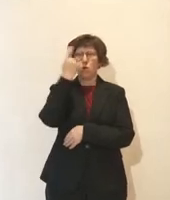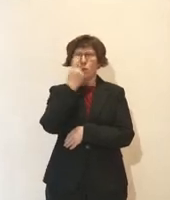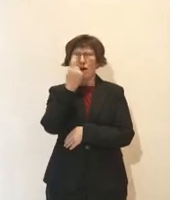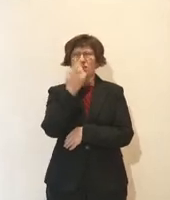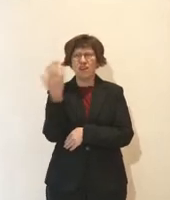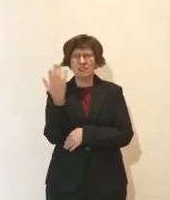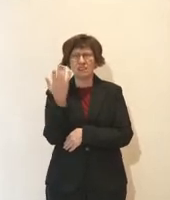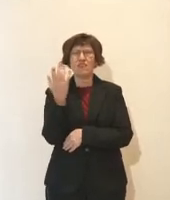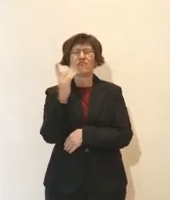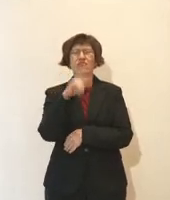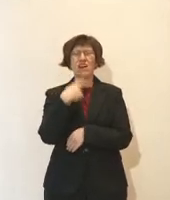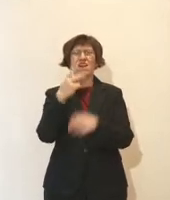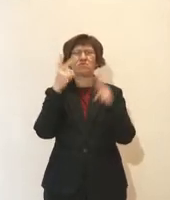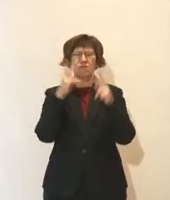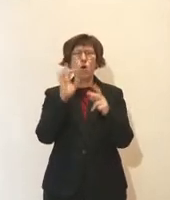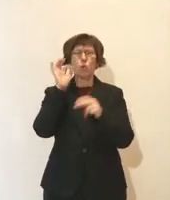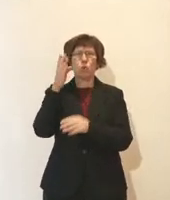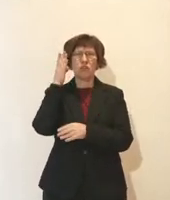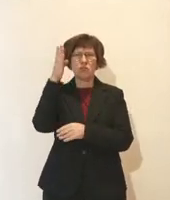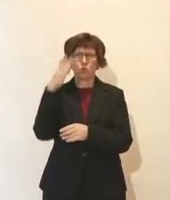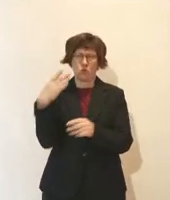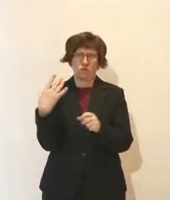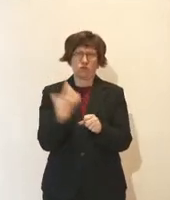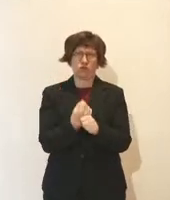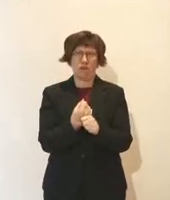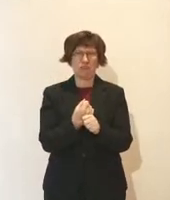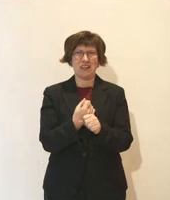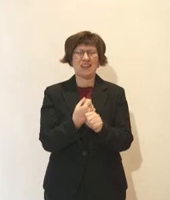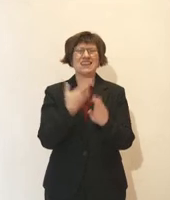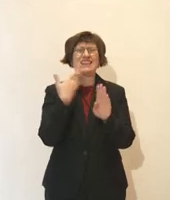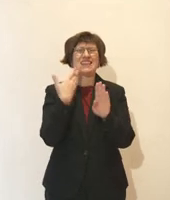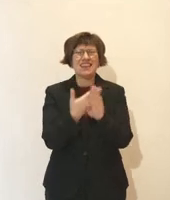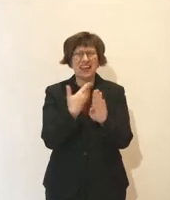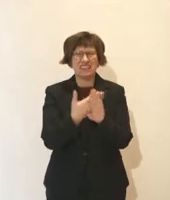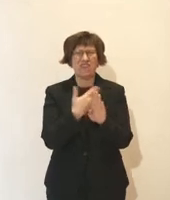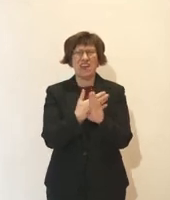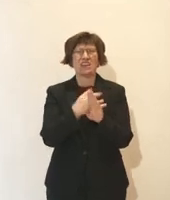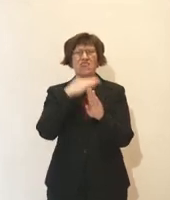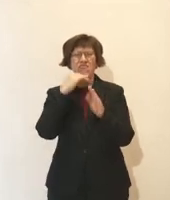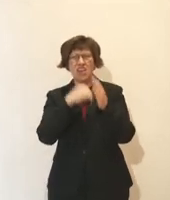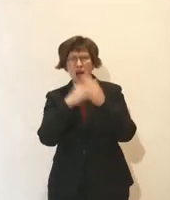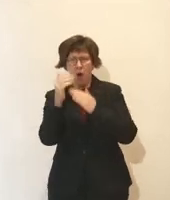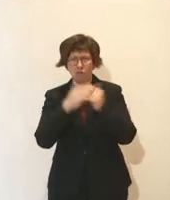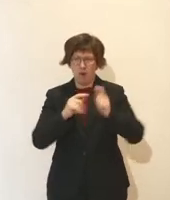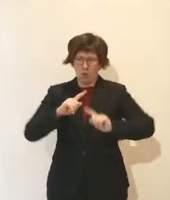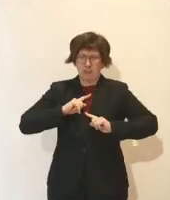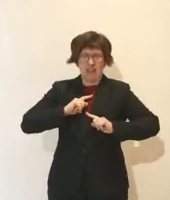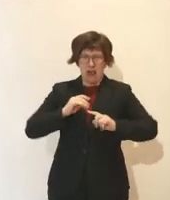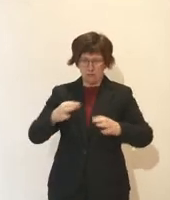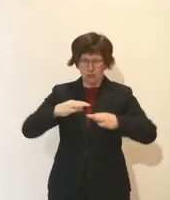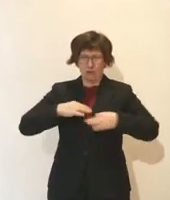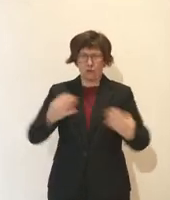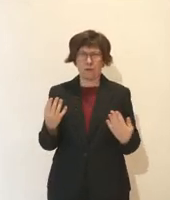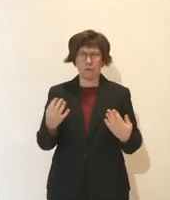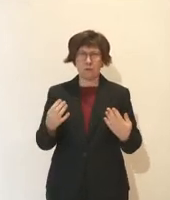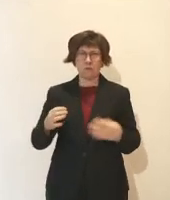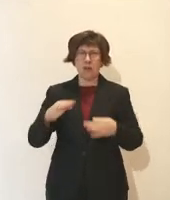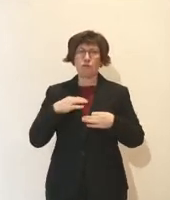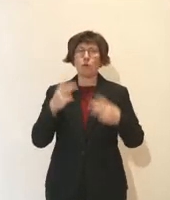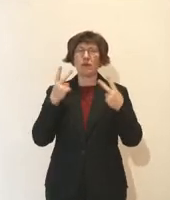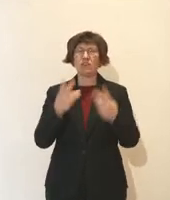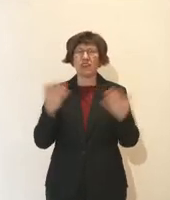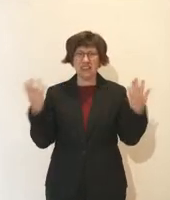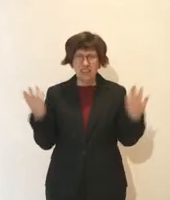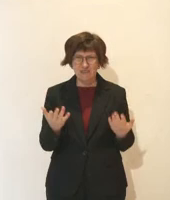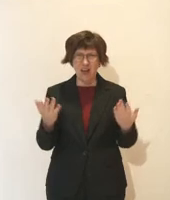tragen wollen dass wir eine gute zukunft erreichen und die deshalb vieles aufgebaut haben für für mich ist ganz wichtig